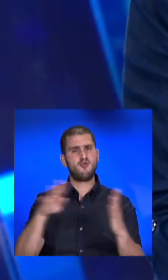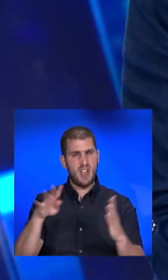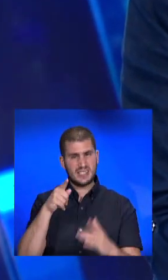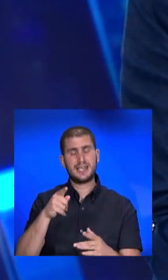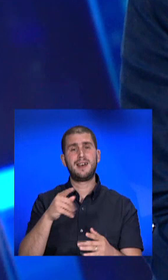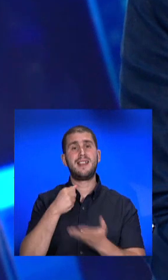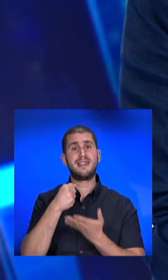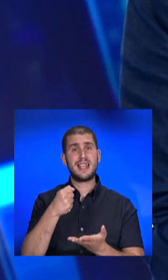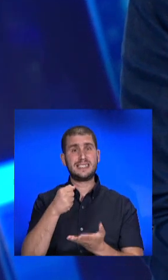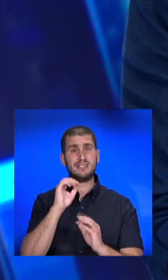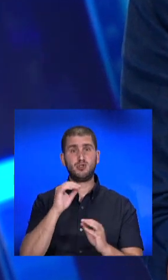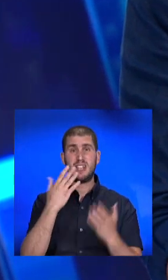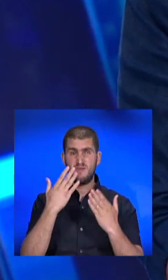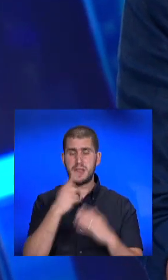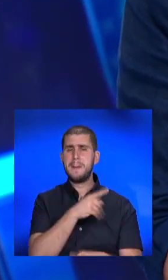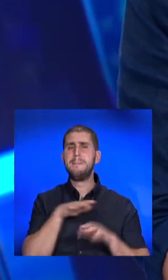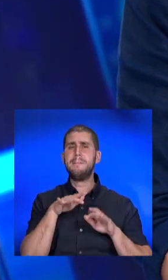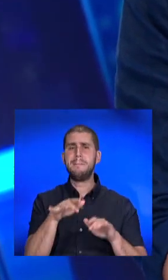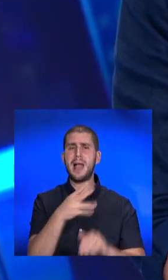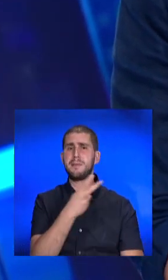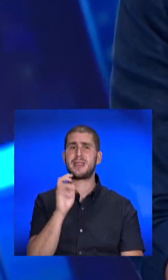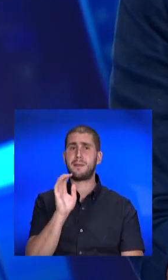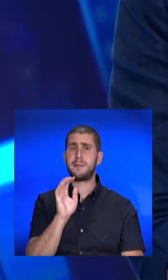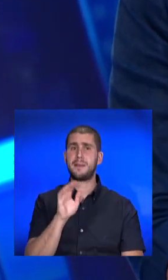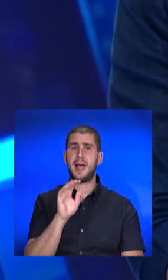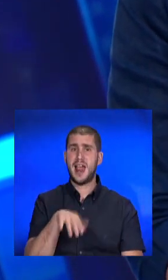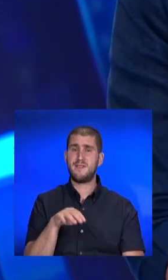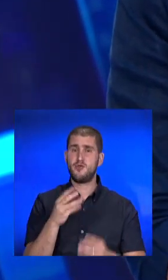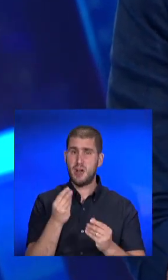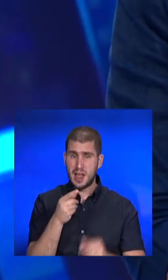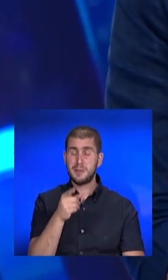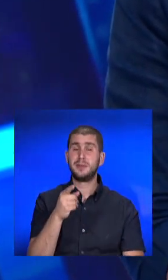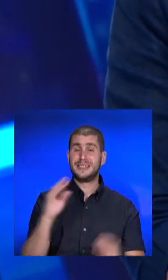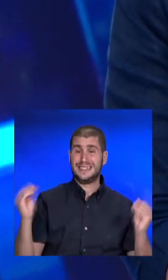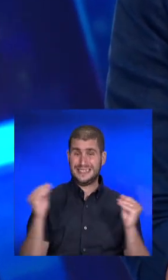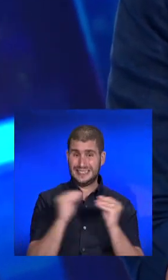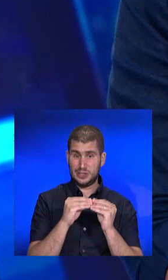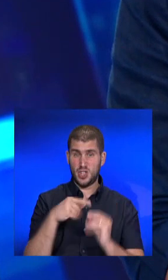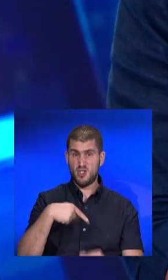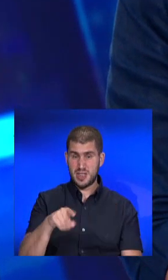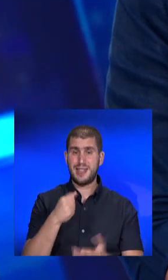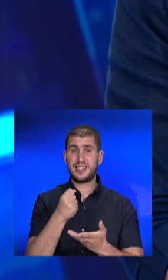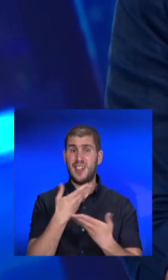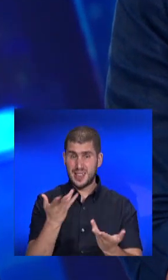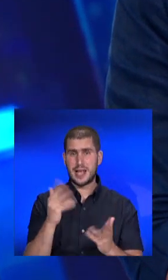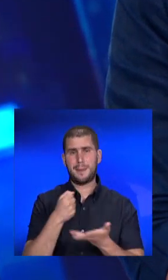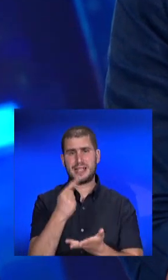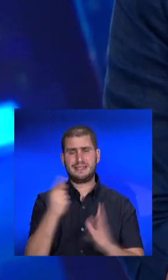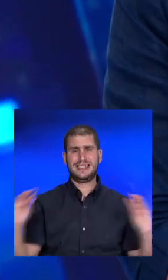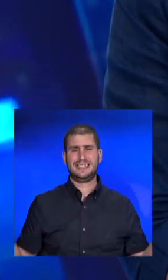על 1,200,000 שקלים. במסגרת הקיצוץ של כל משרדי הממשלה השנה, בלי תקציב קבוע, גם התקציב הזה